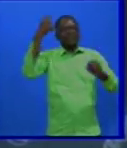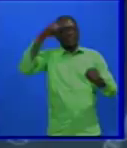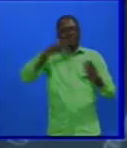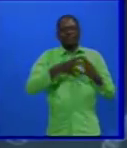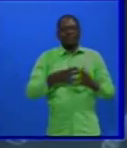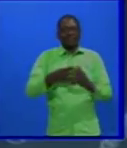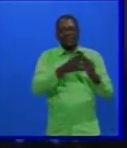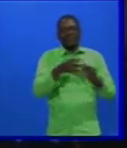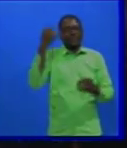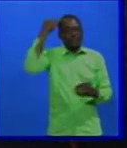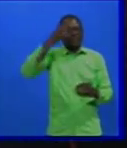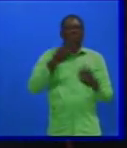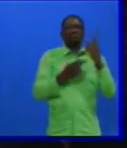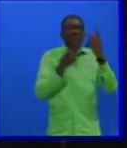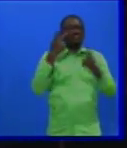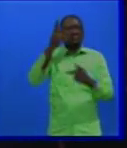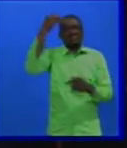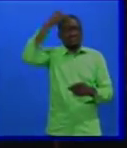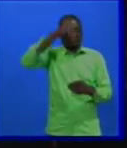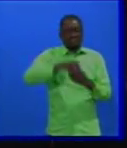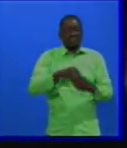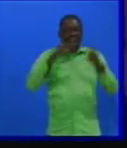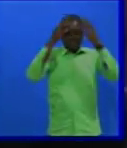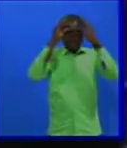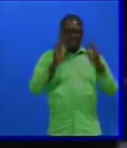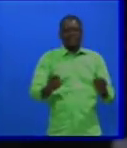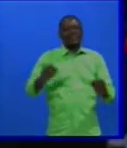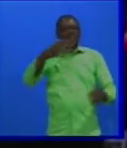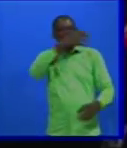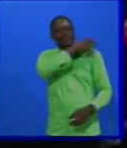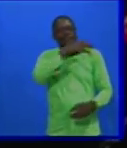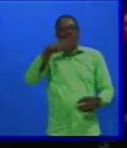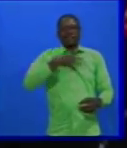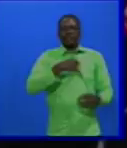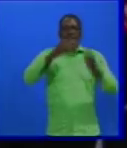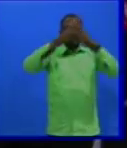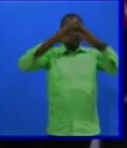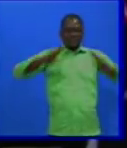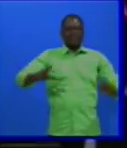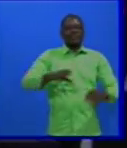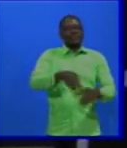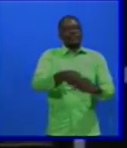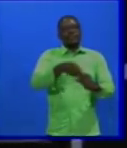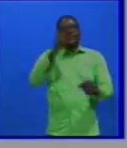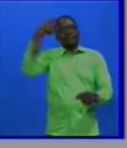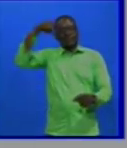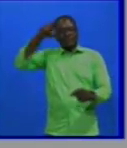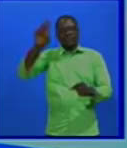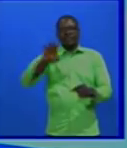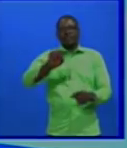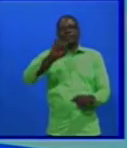n'approuve visiblement pas la décision du chef de la Maison-Blanche de retirer les forces spéciales américaines de Syrie.